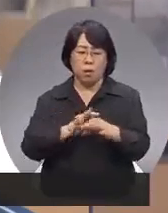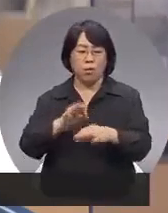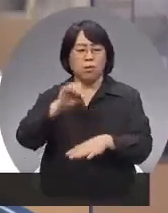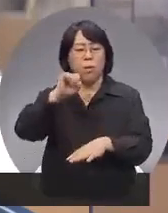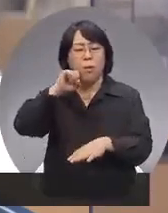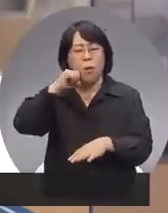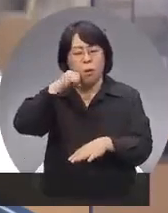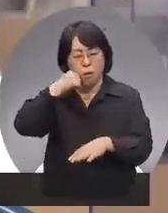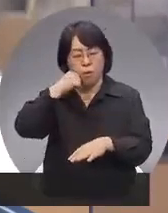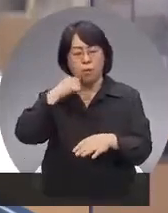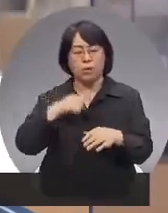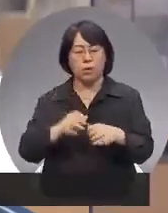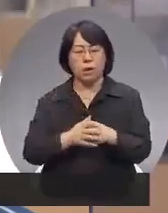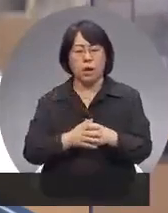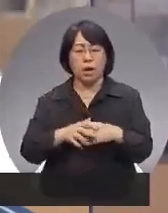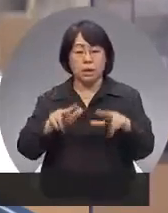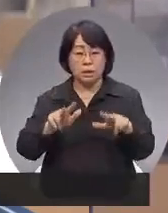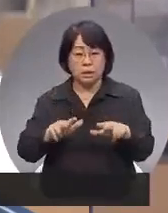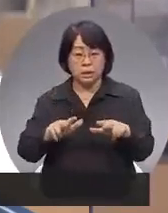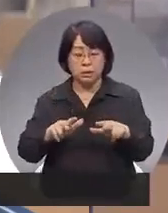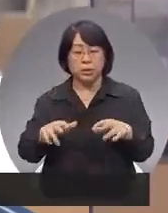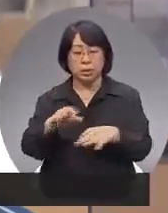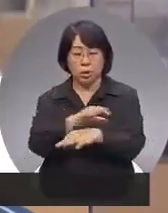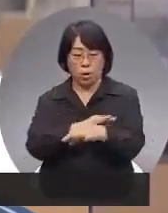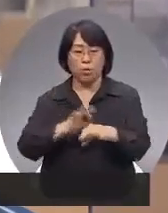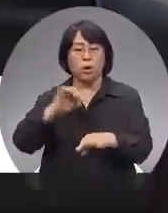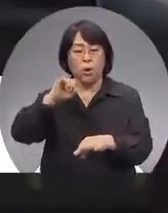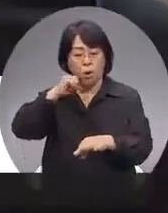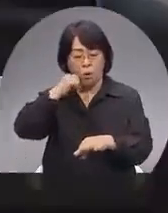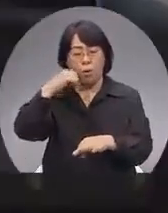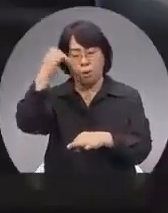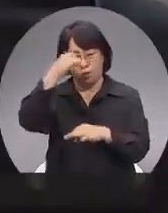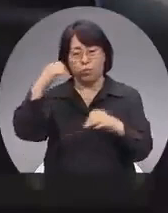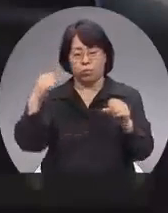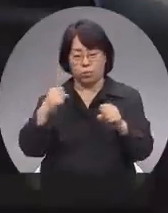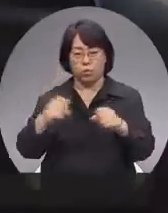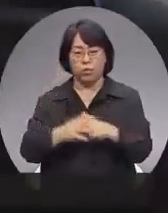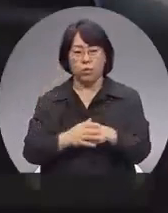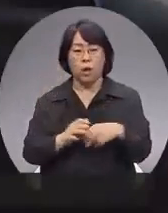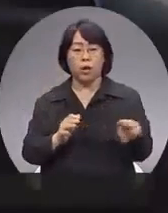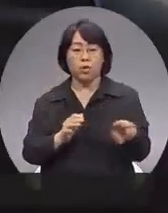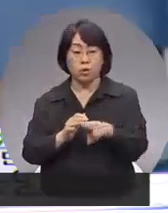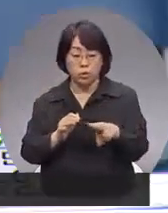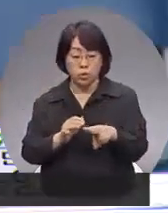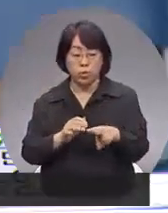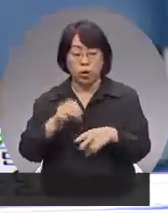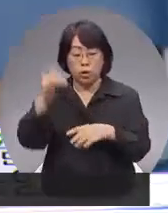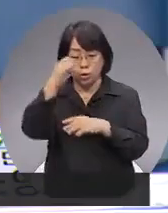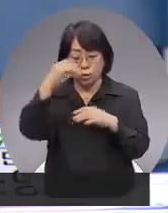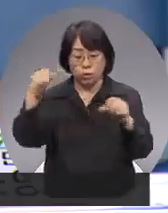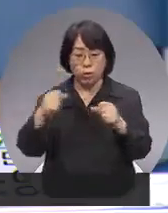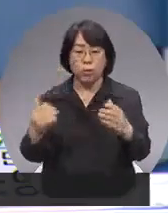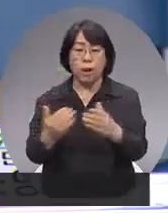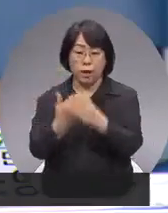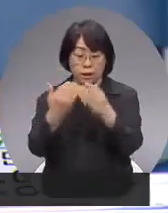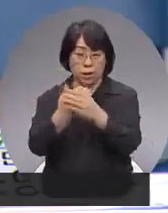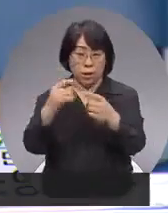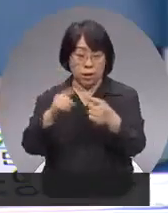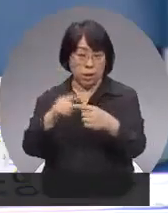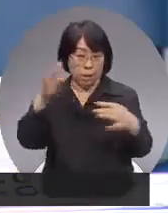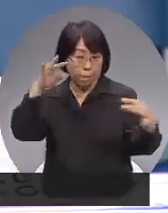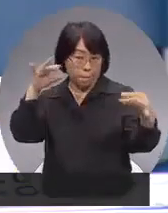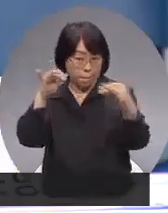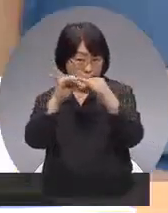상태입니다. 아직도 많이 배가 고픈 것이 충북이다. 두 후보는 충북 발전의 뜻을 같이 하면서도